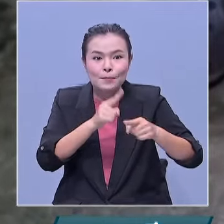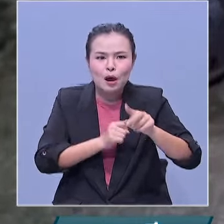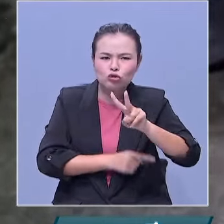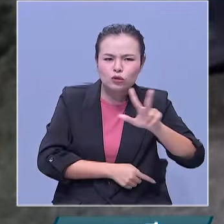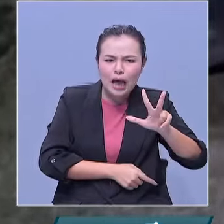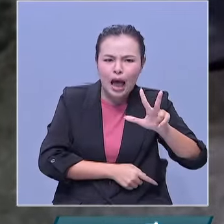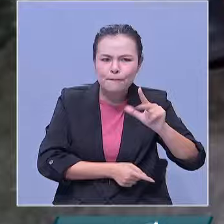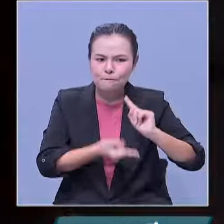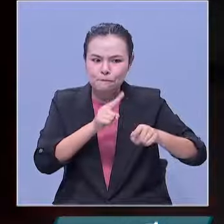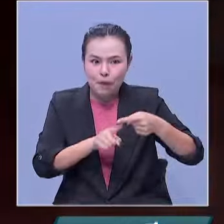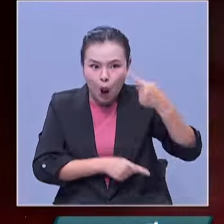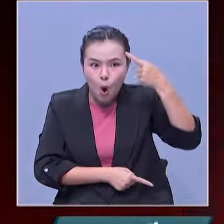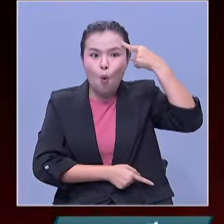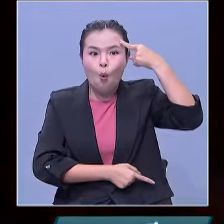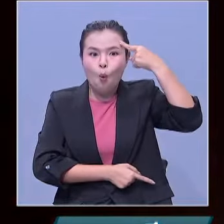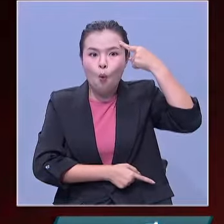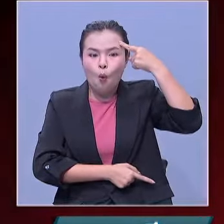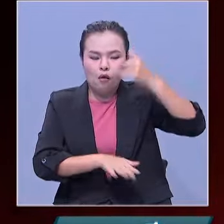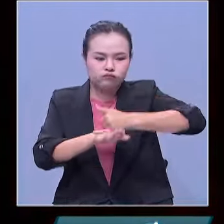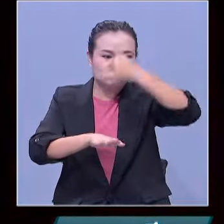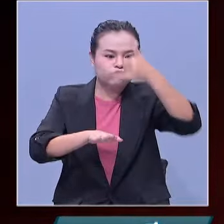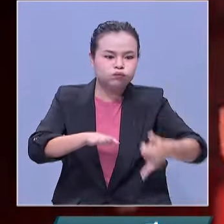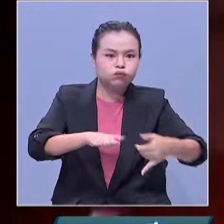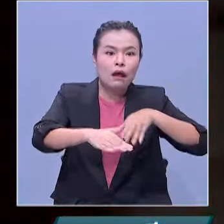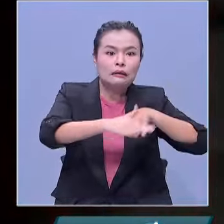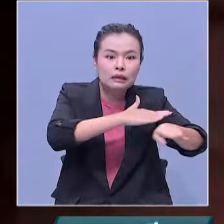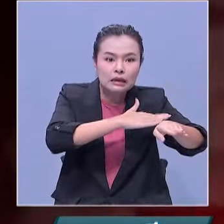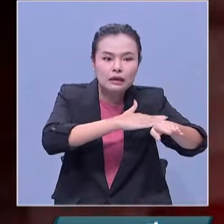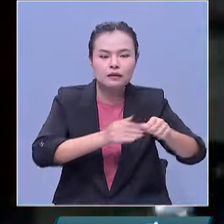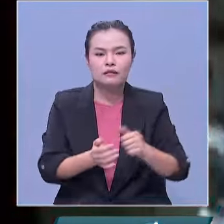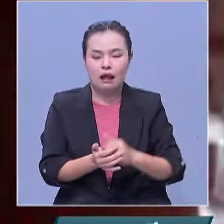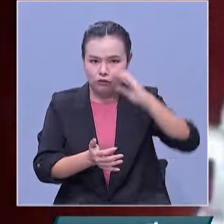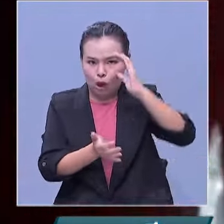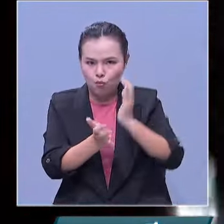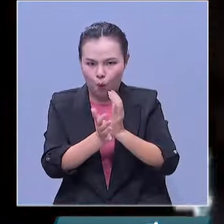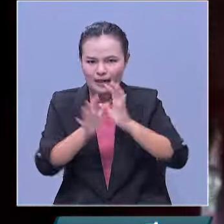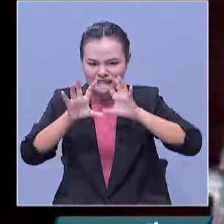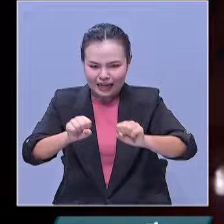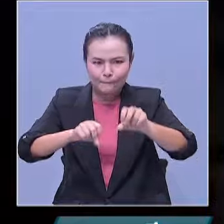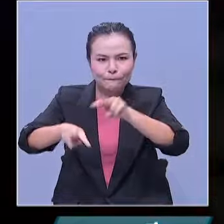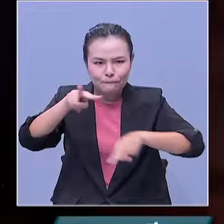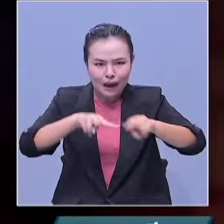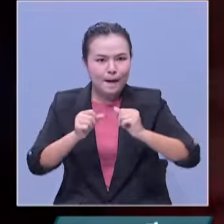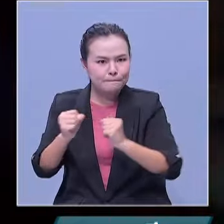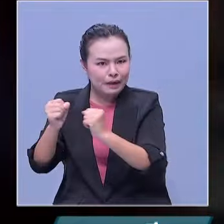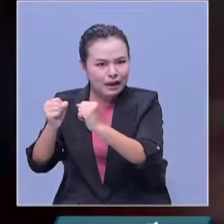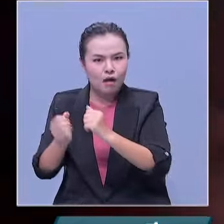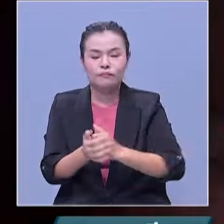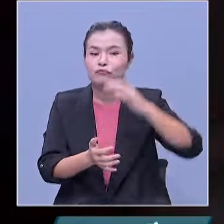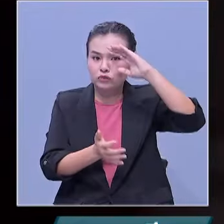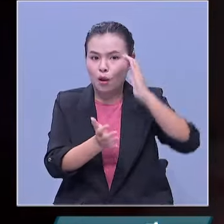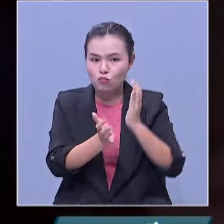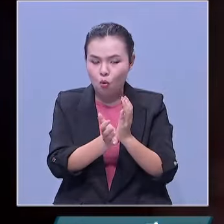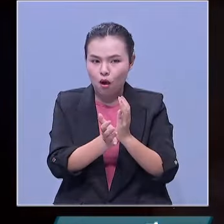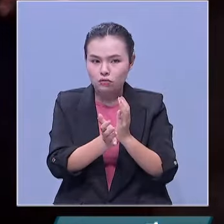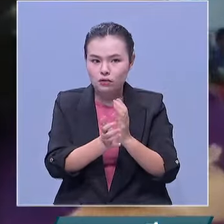เหมือนกับเพื่อนเไหวตัวทันกระโดดลงคลองหลบหนีไปตำรวจก็อยู่ระหว่างติดตามตัวนะครับขณะเดียวกันตำรวจก็มีการตรวจ